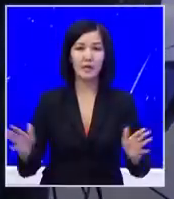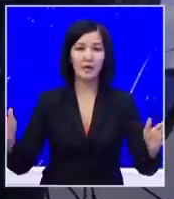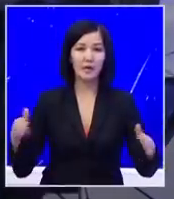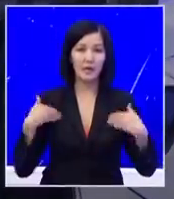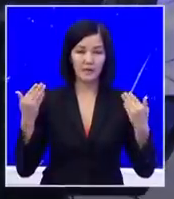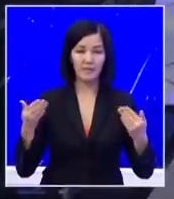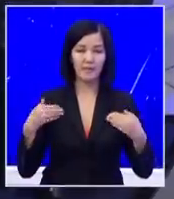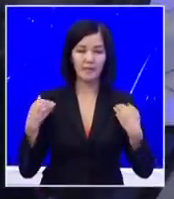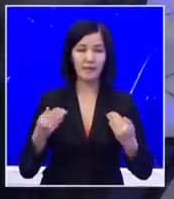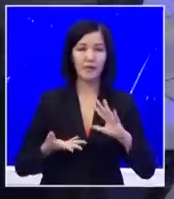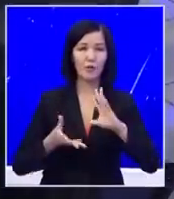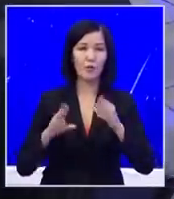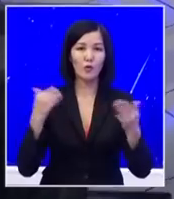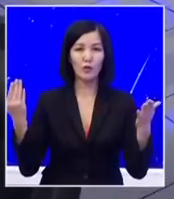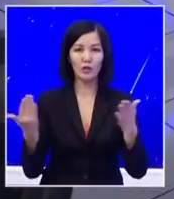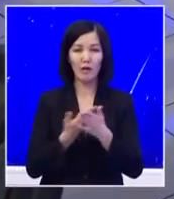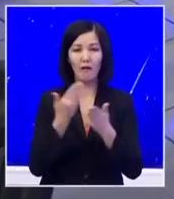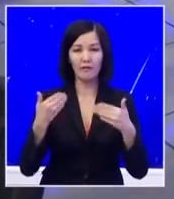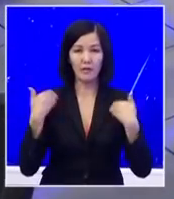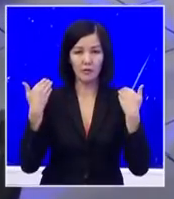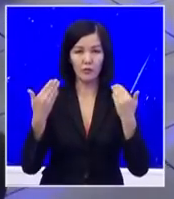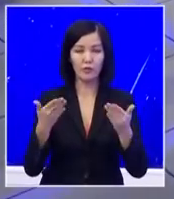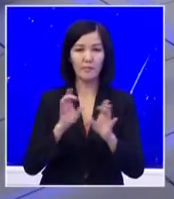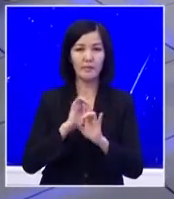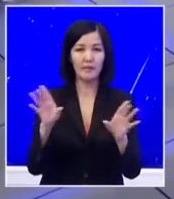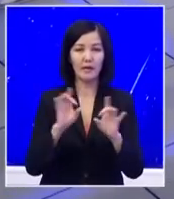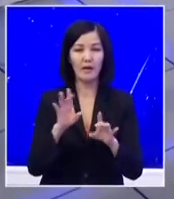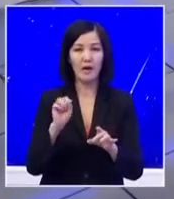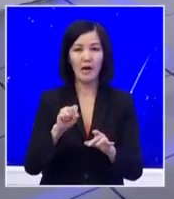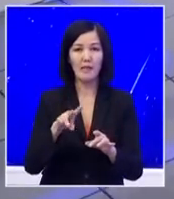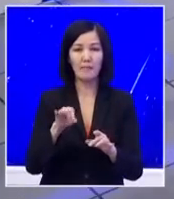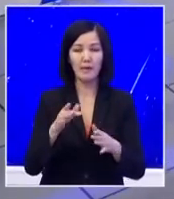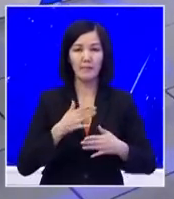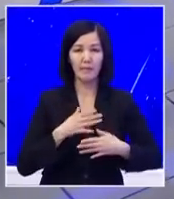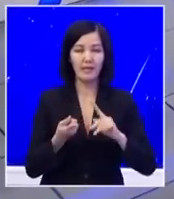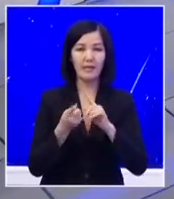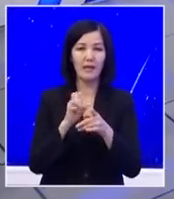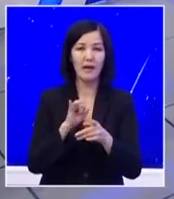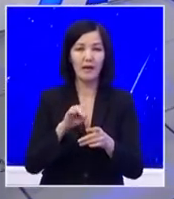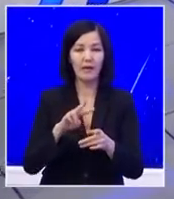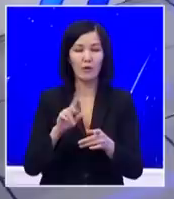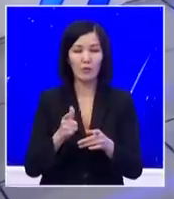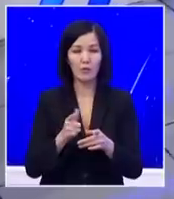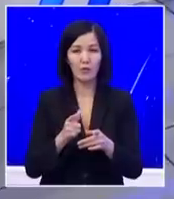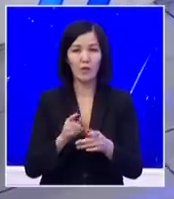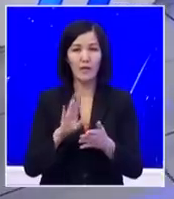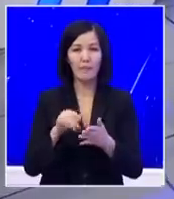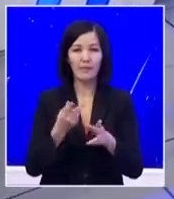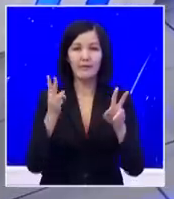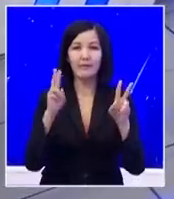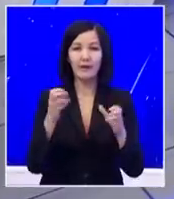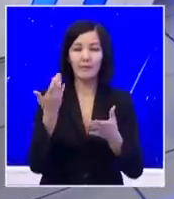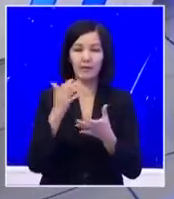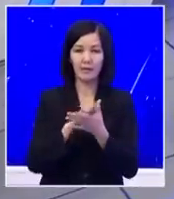Ассаламу алейкум, қадірменді көрермен, тікелей эфирде қорытынды жаңалықтар. Студия тігінінде Алмат Хамид, сурдо аудармада Айгүл